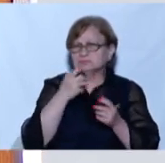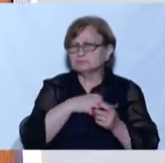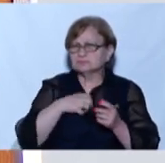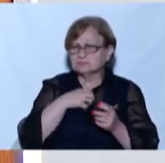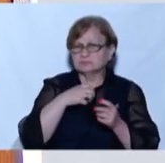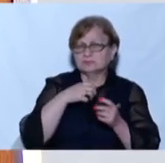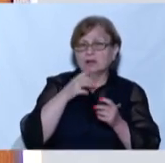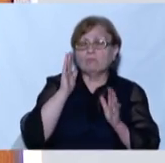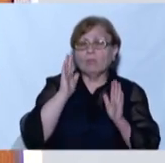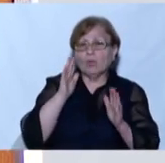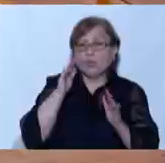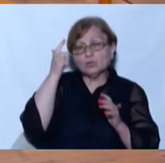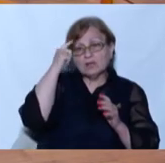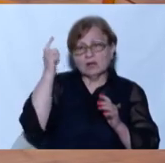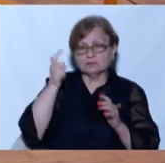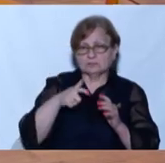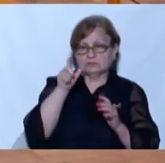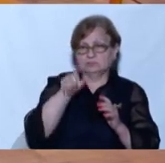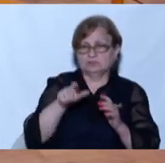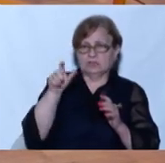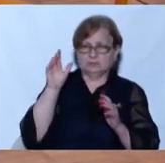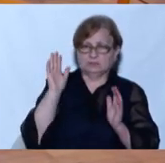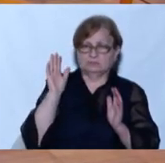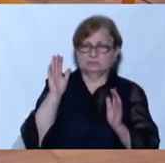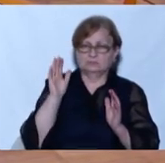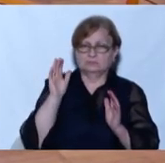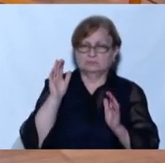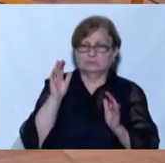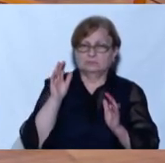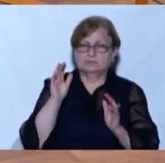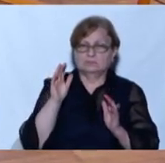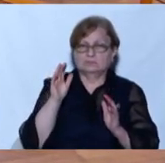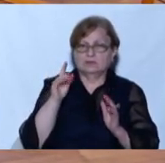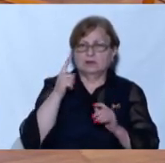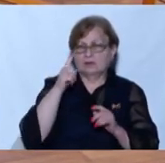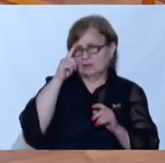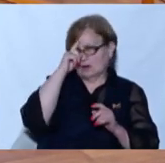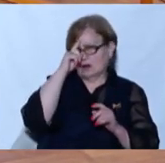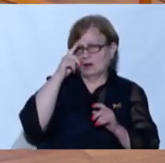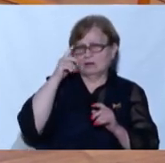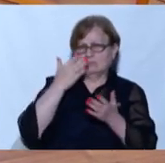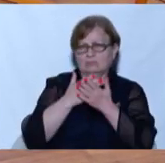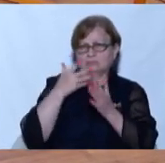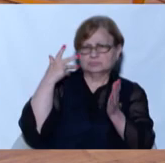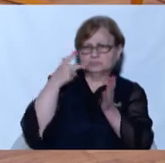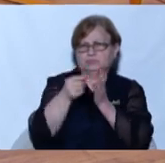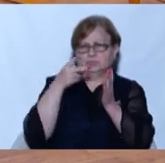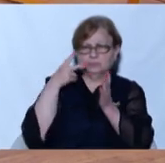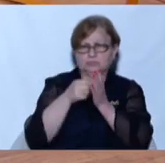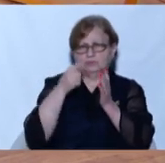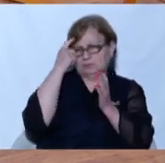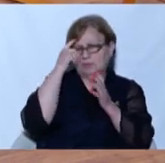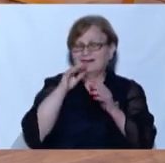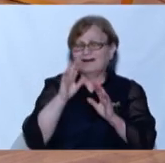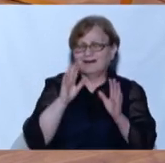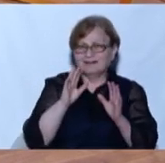მხოლოდ განათლებული ადამიანი. განათლებული ადამიანი არ არის ჩატომბული რო არის მხოლოდ ცოდნა. ეს არის ადამიანი, რომელსაც შეუძლია სამყაროს